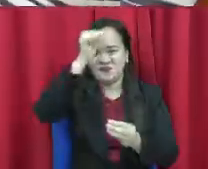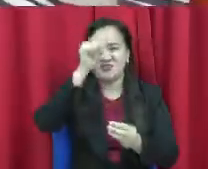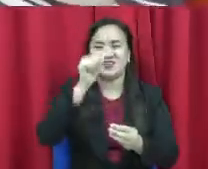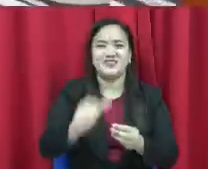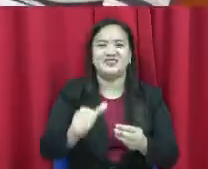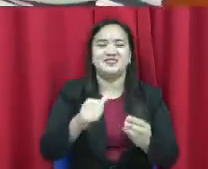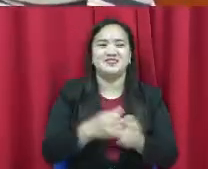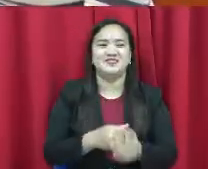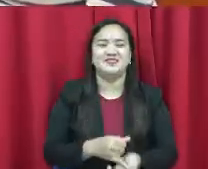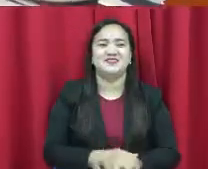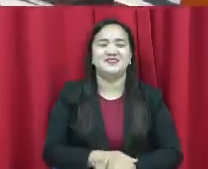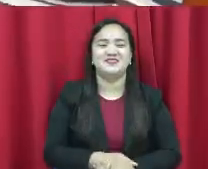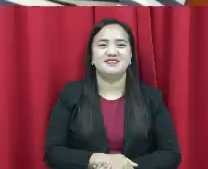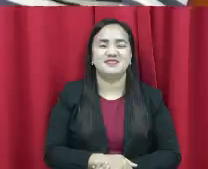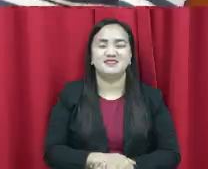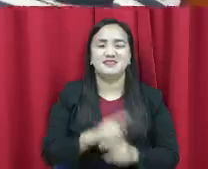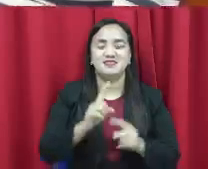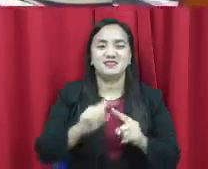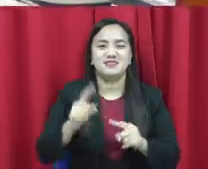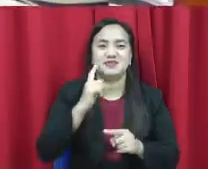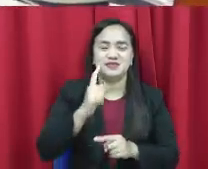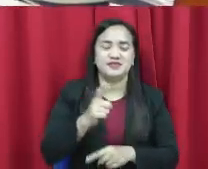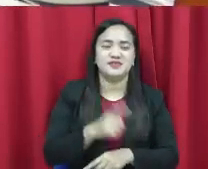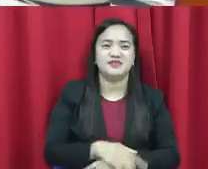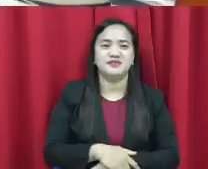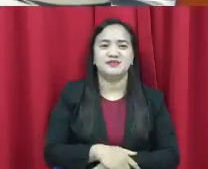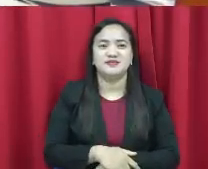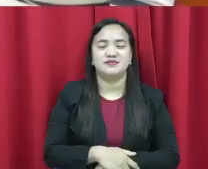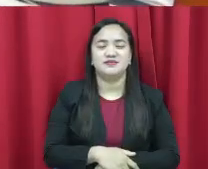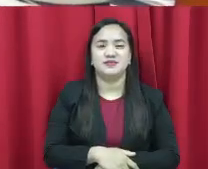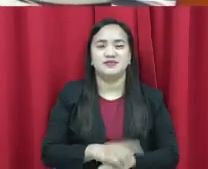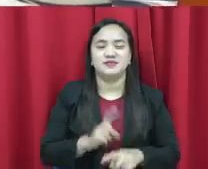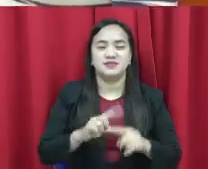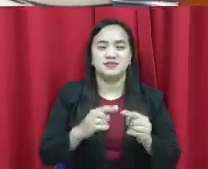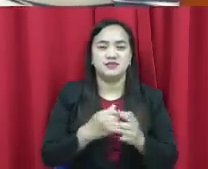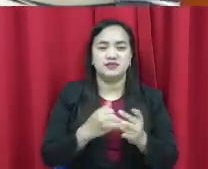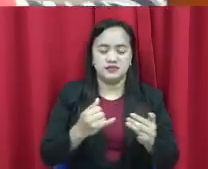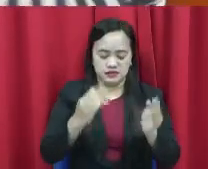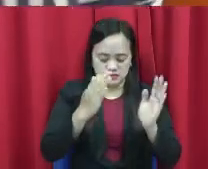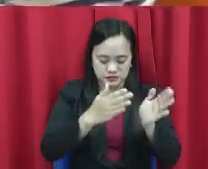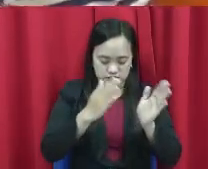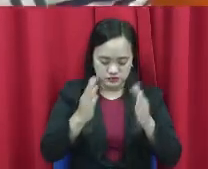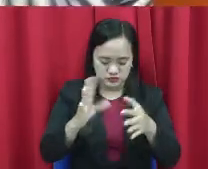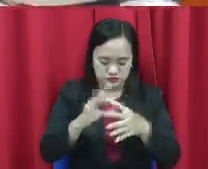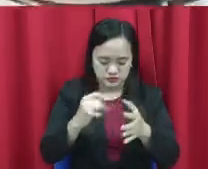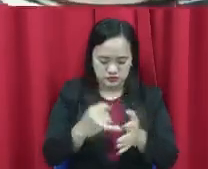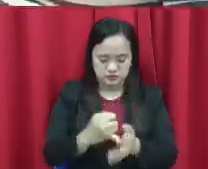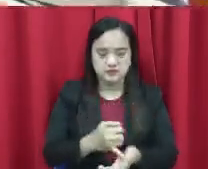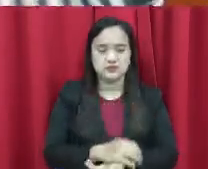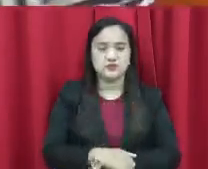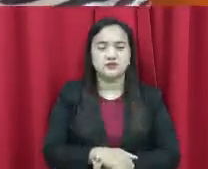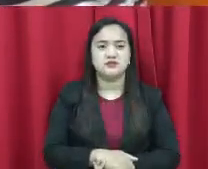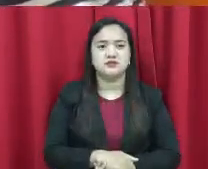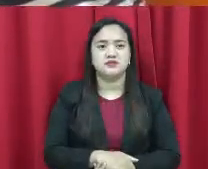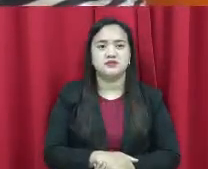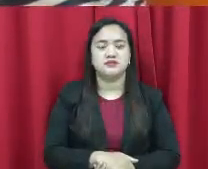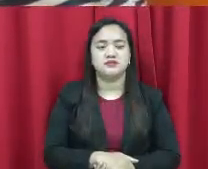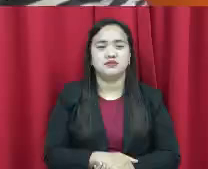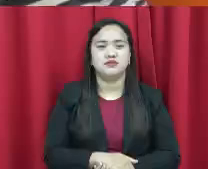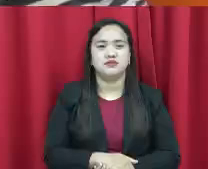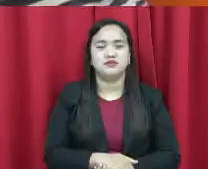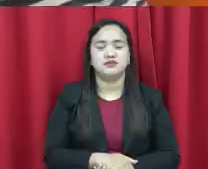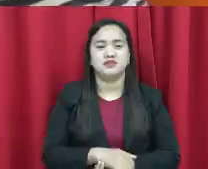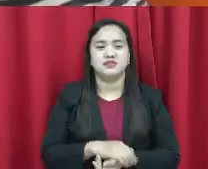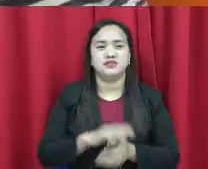sayo pero ah nagsabi si sir Joo na pinaplano na ito Sabi naman ni chry kanino daw ah yung mga anak daw